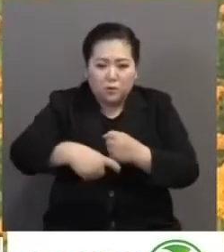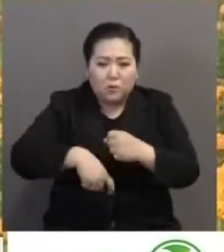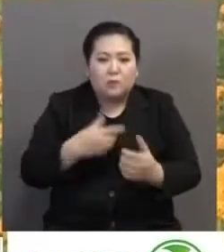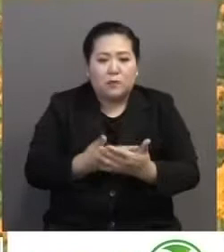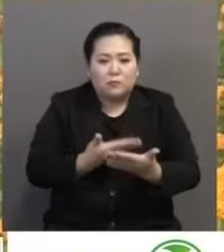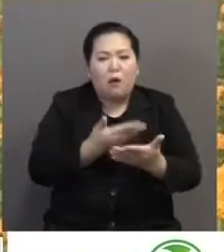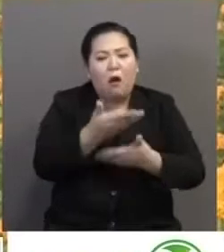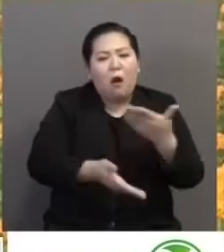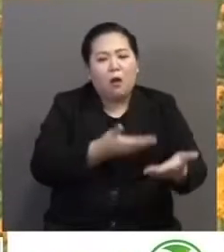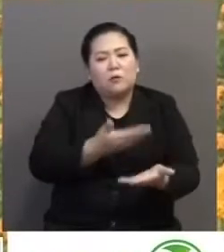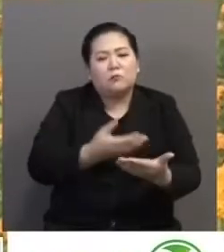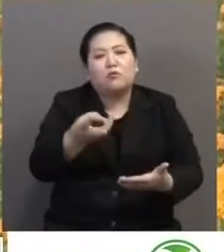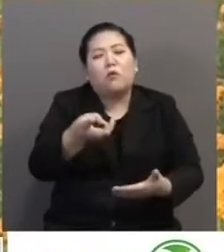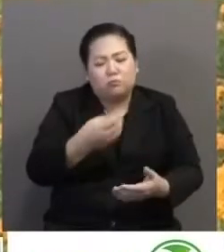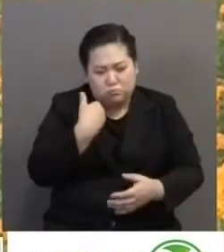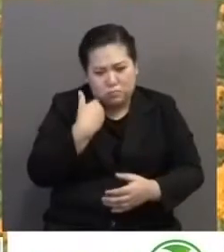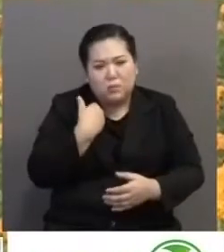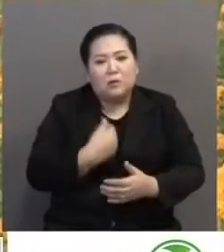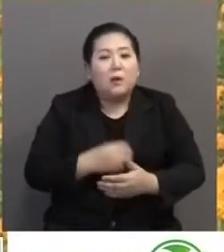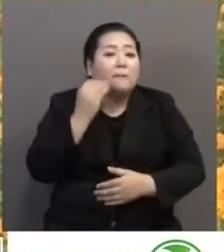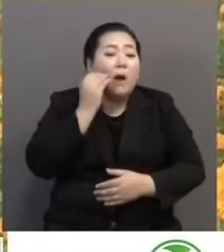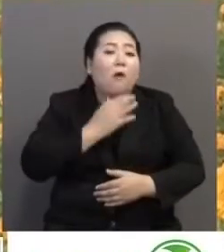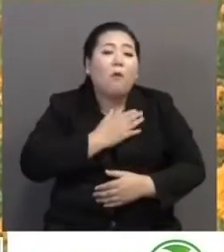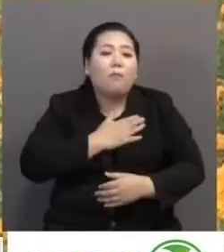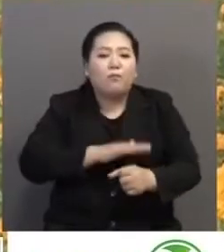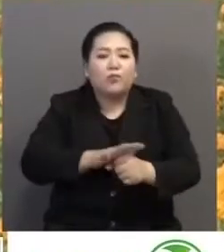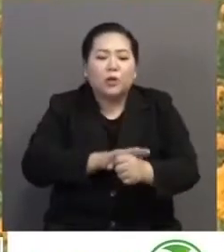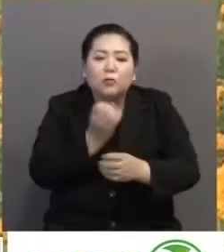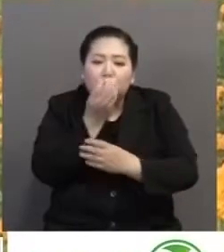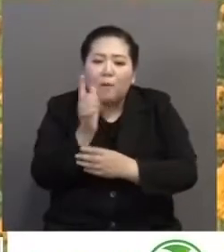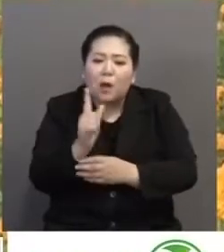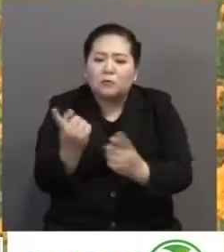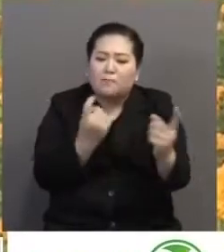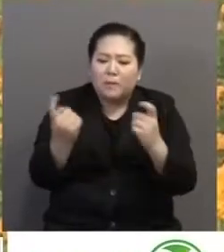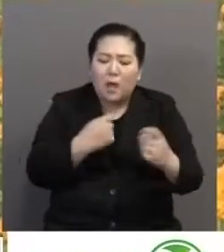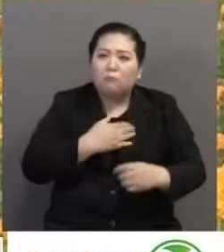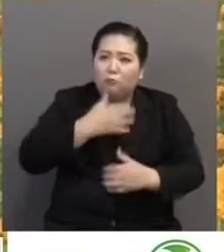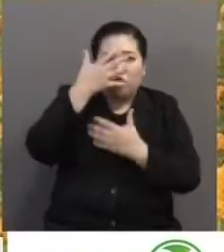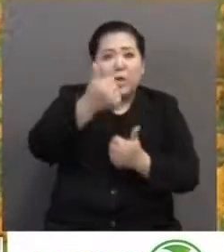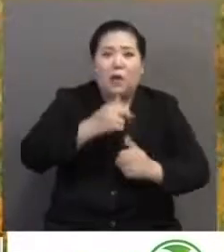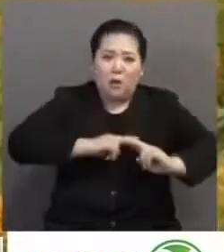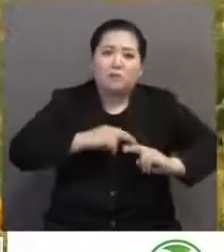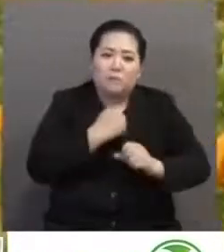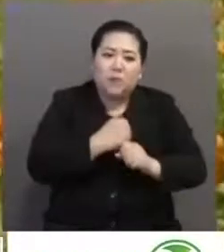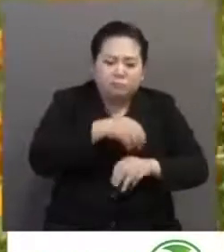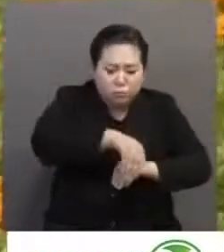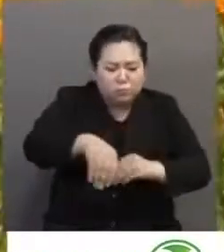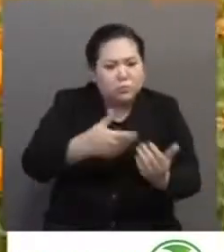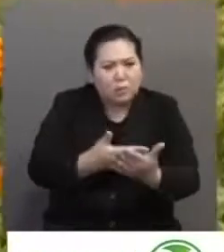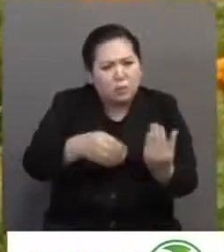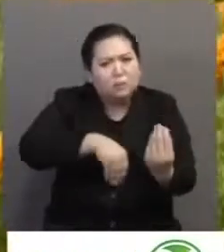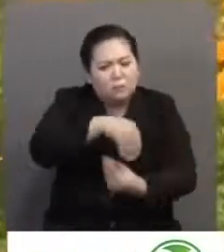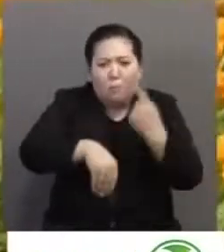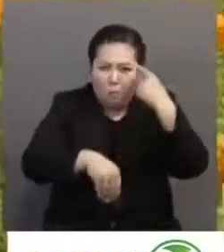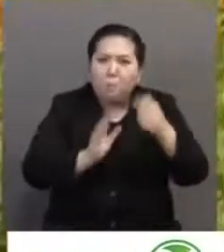คาพอดีทางบ้านมีพ่อค้าเข้ามาซื้อดาวเรืองเราก็เลยสนใจราคามันค่อนข้างน่าจะพอไปได้พอจะ